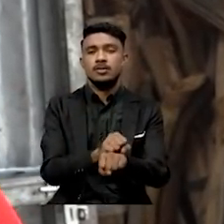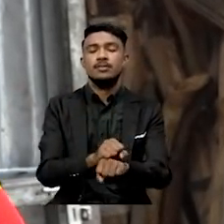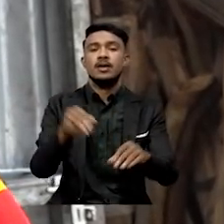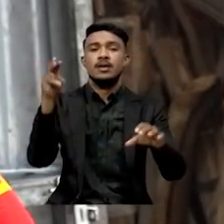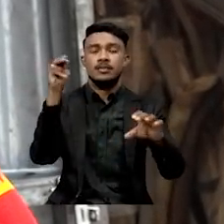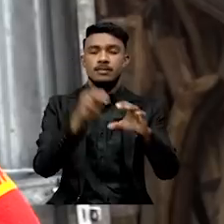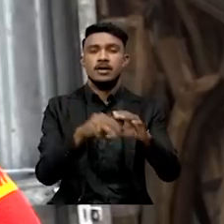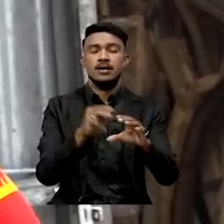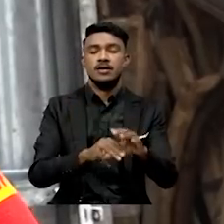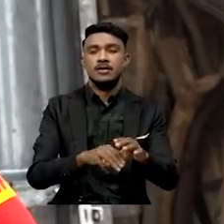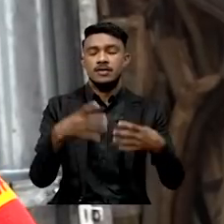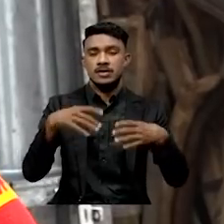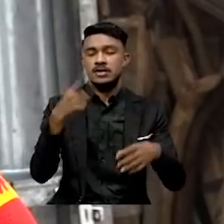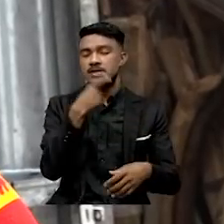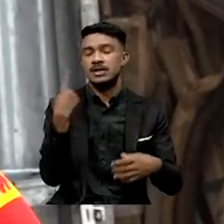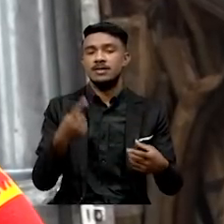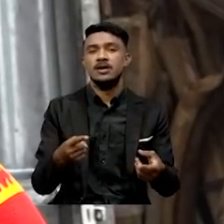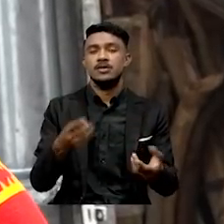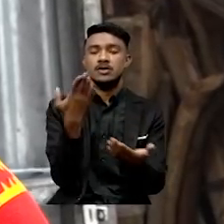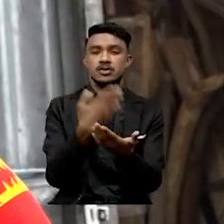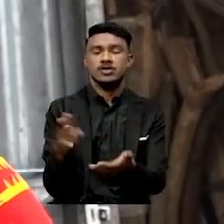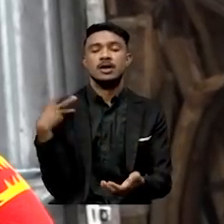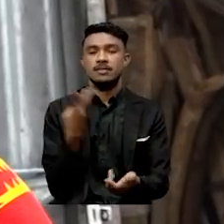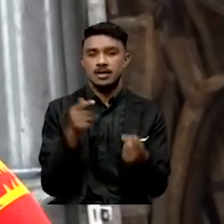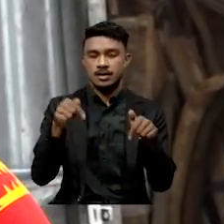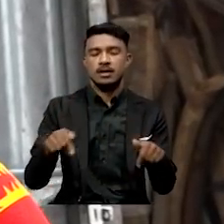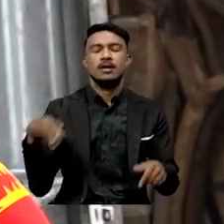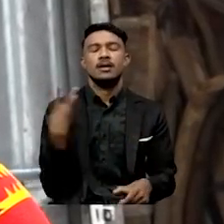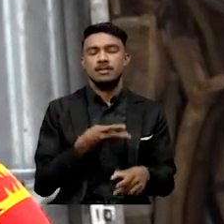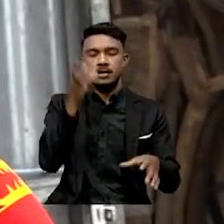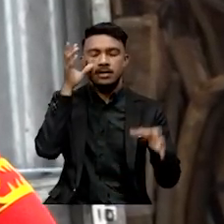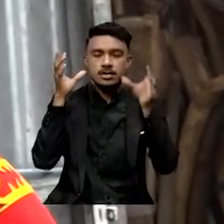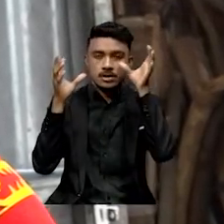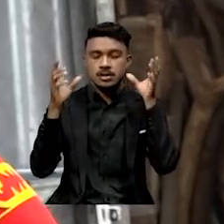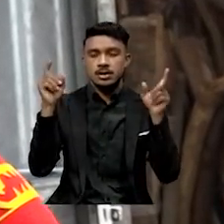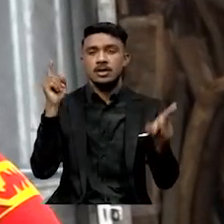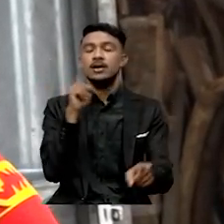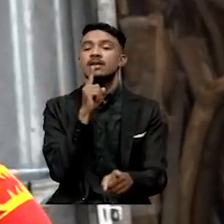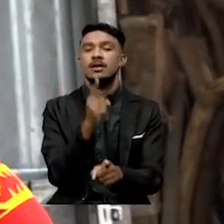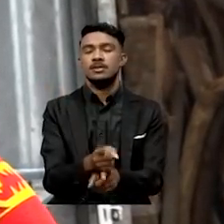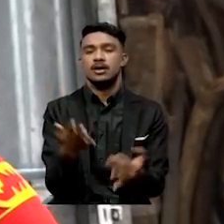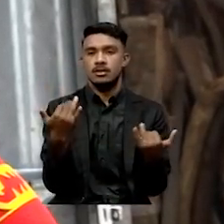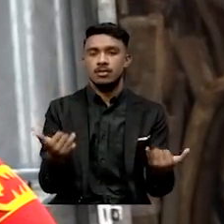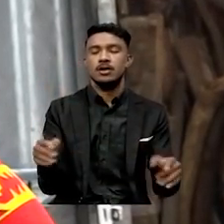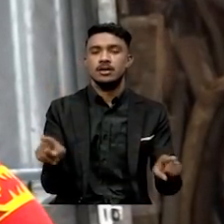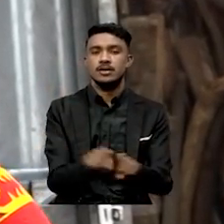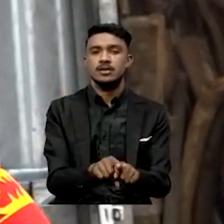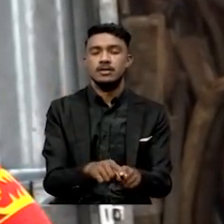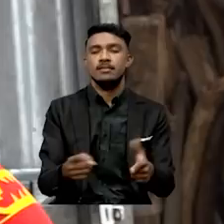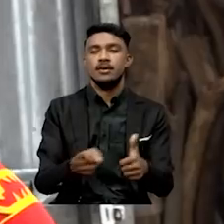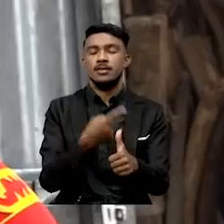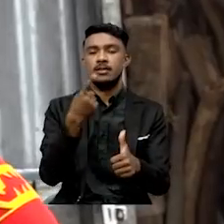ni sema hatu sosa. Ida mami hansan triste tebe so ida ne. Nebe hansan drago agora hansan drago ita tu pimilu ne. Barak lakoi